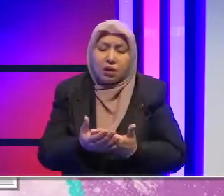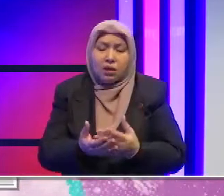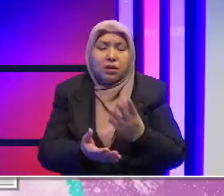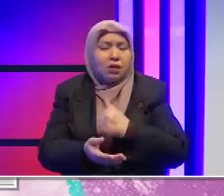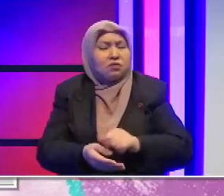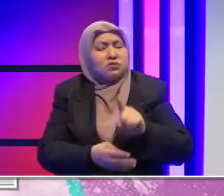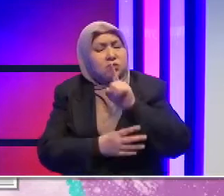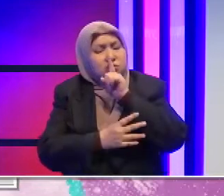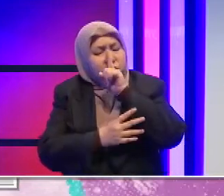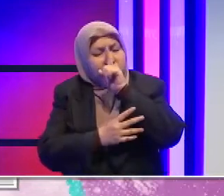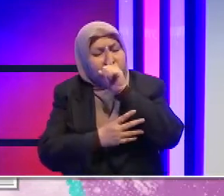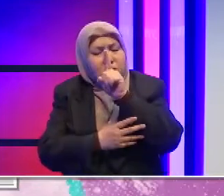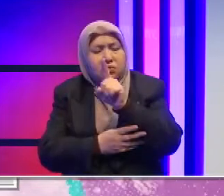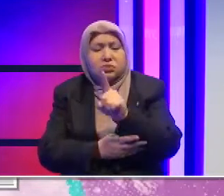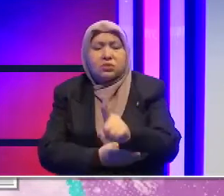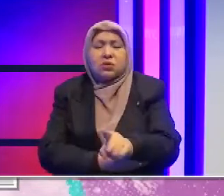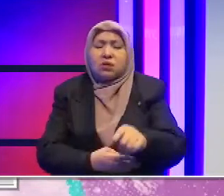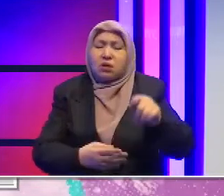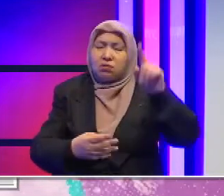الله رزقا